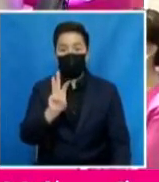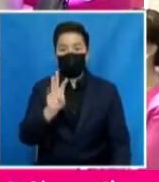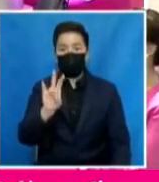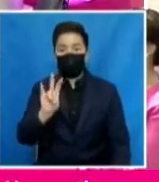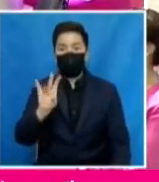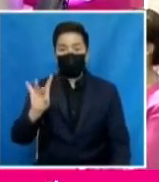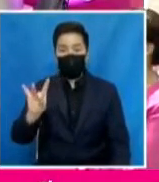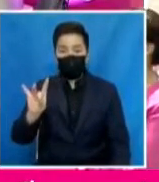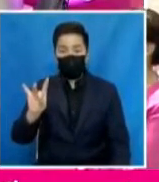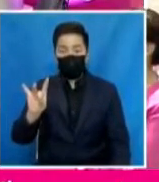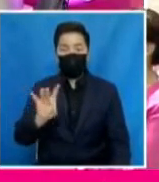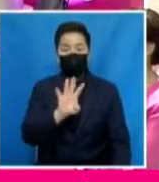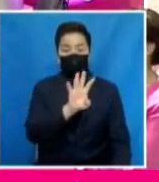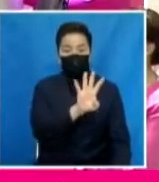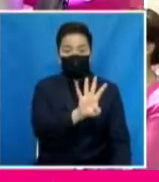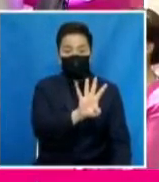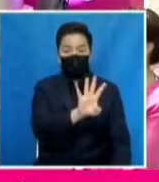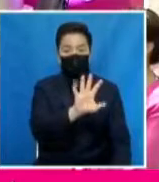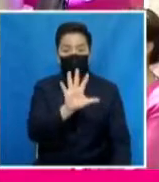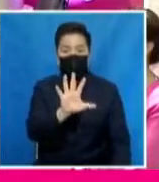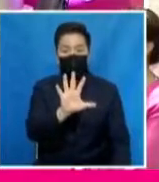4549678